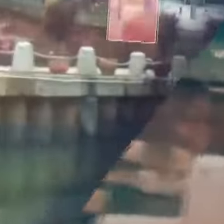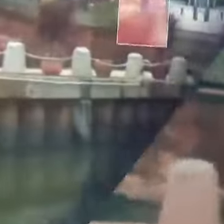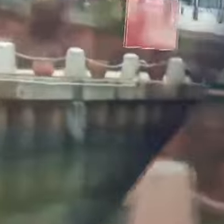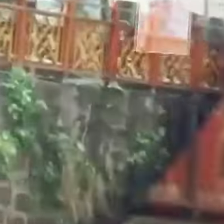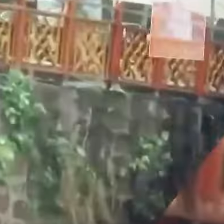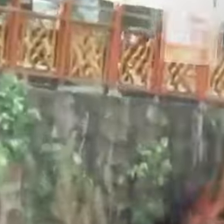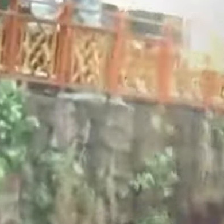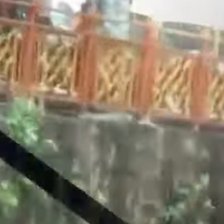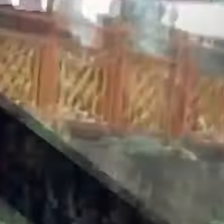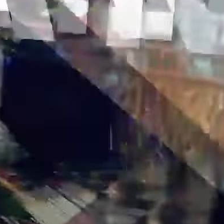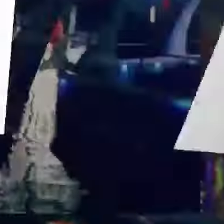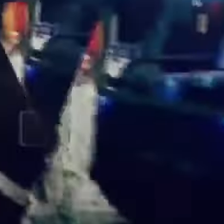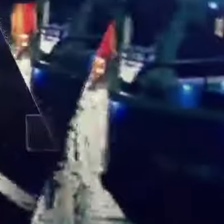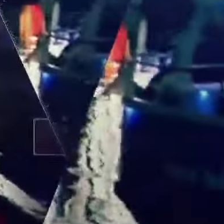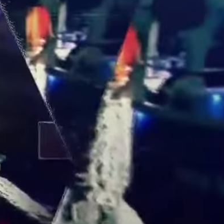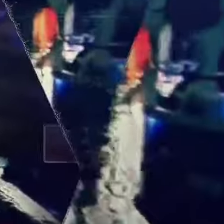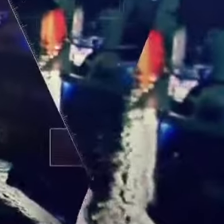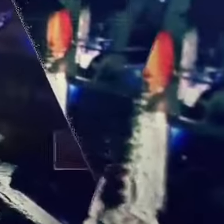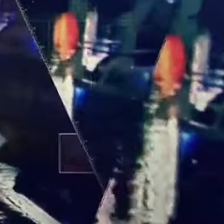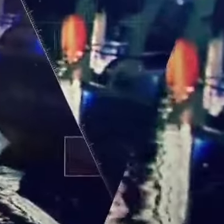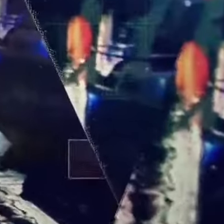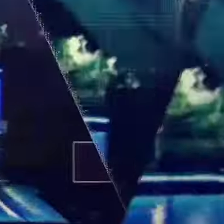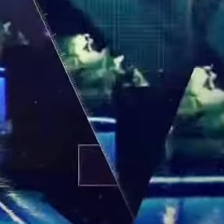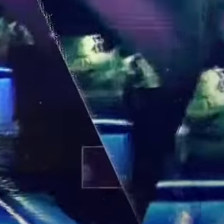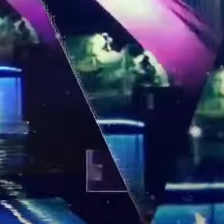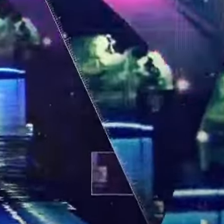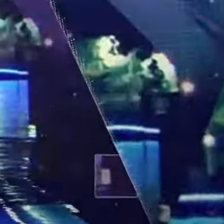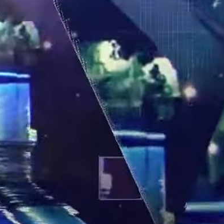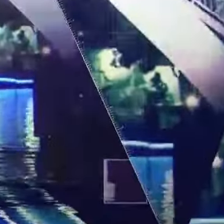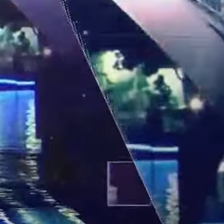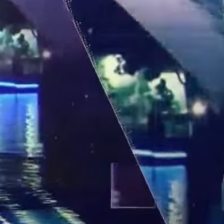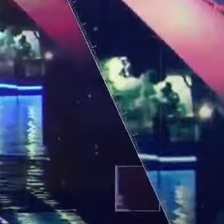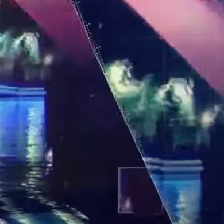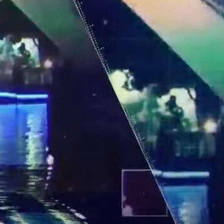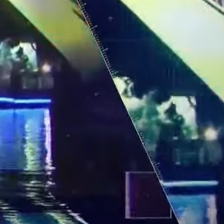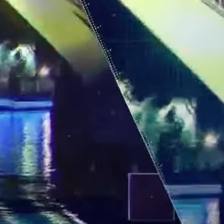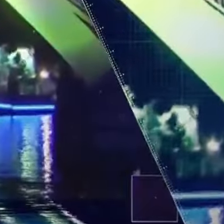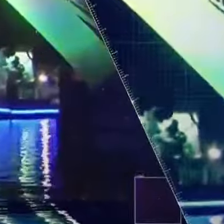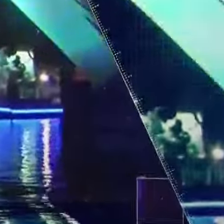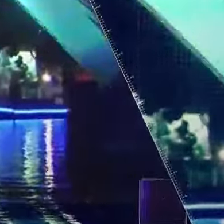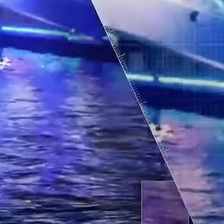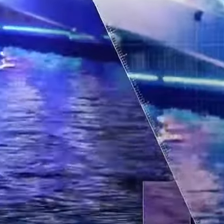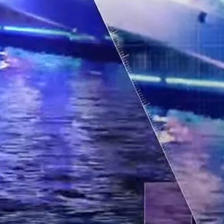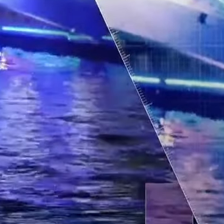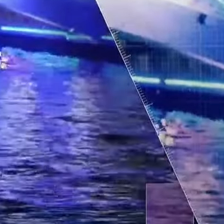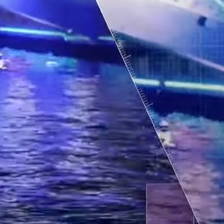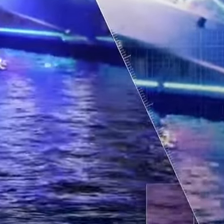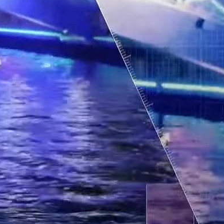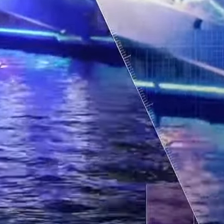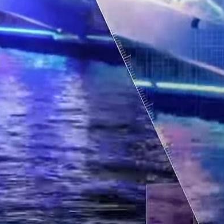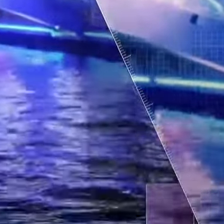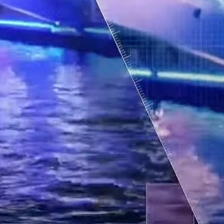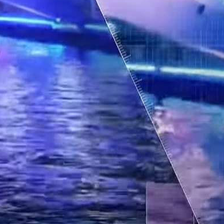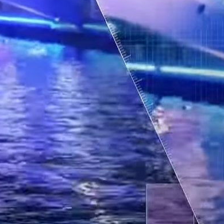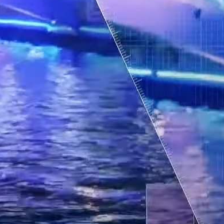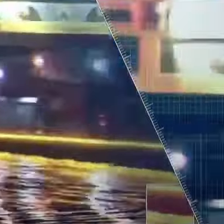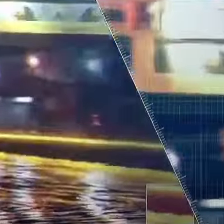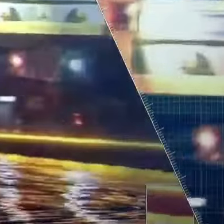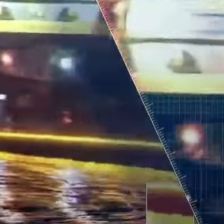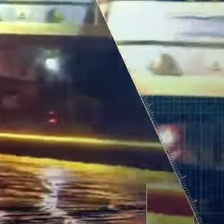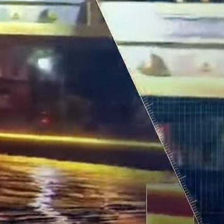hai hai Hai kakinya pun konon punya kekuatan minyak minyak